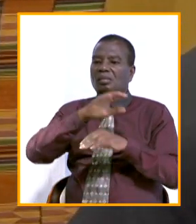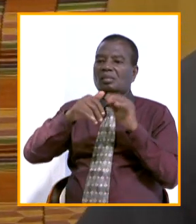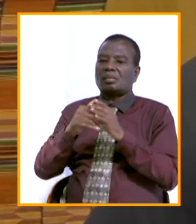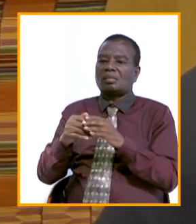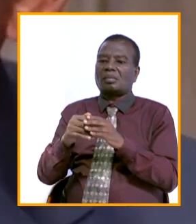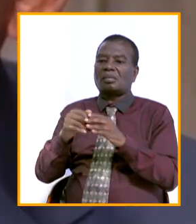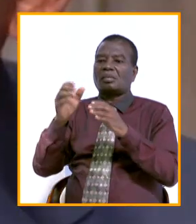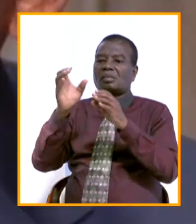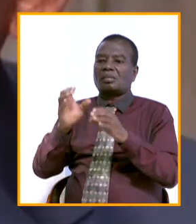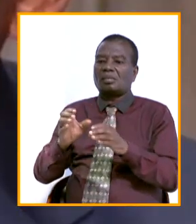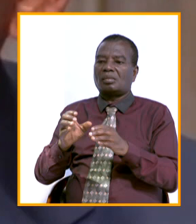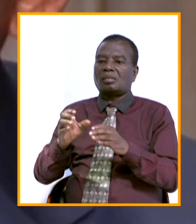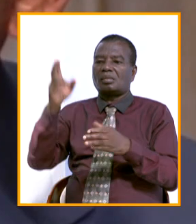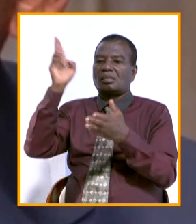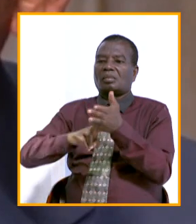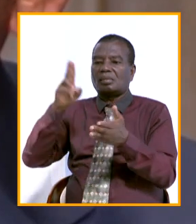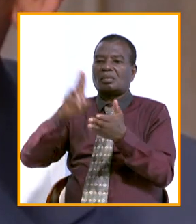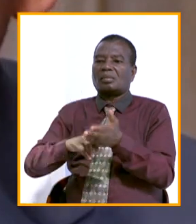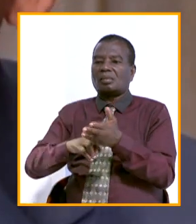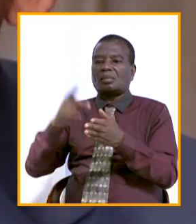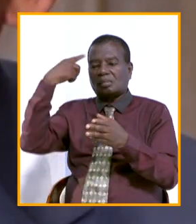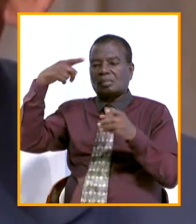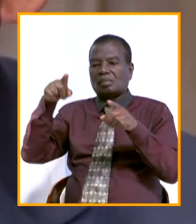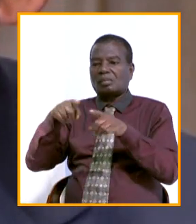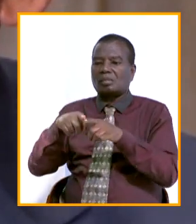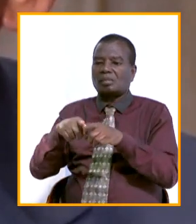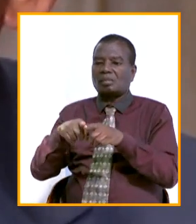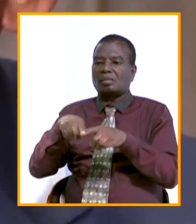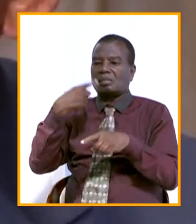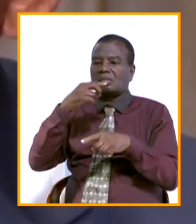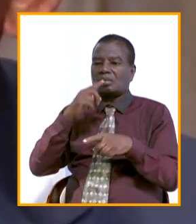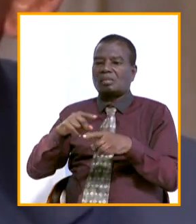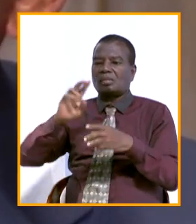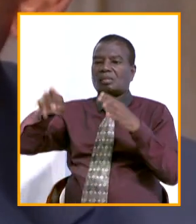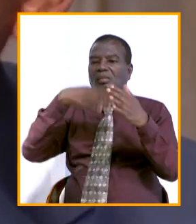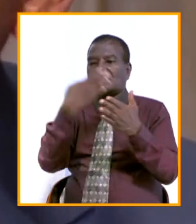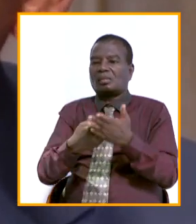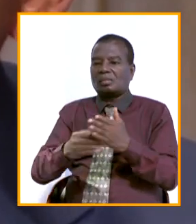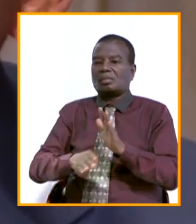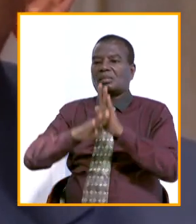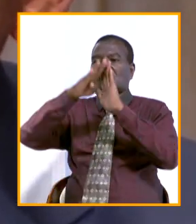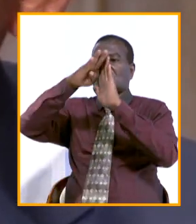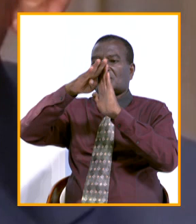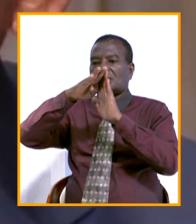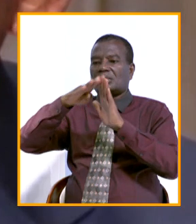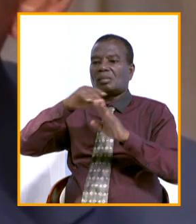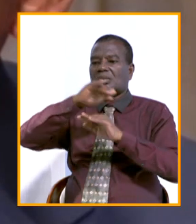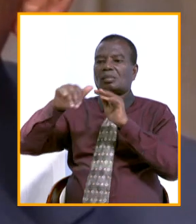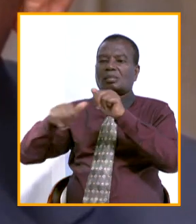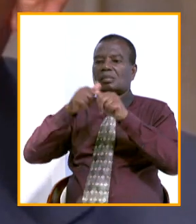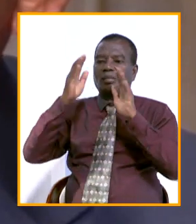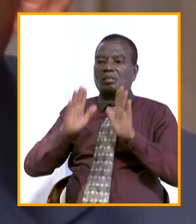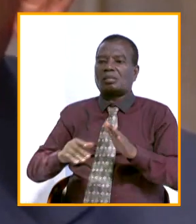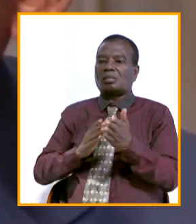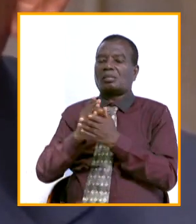les parties prenantes ont signé, je dirais, cet accord dialogue politique, ce qui est donc une preuve de maturité où tous les acteurs ont